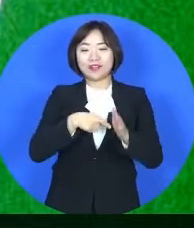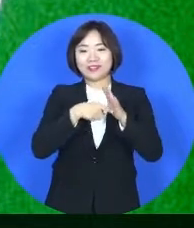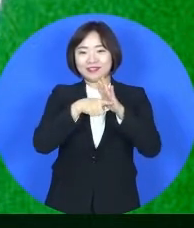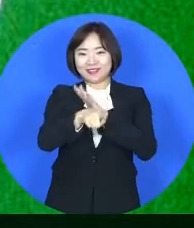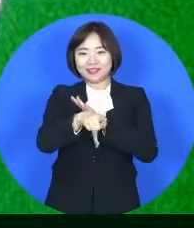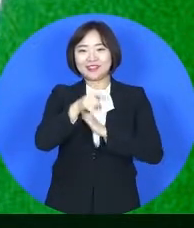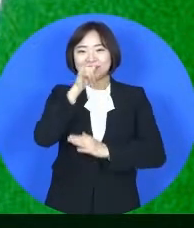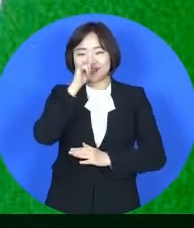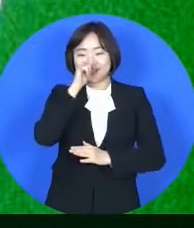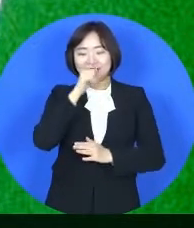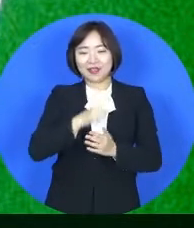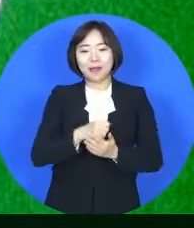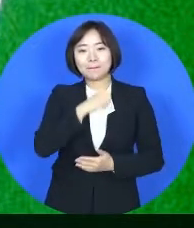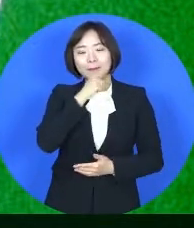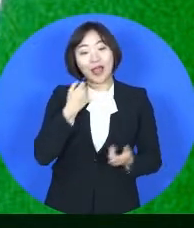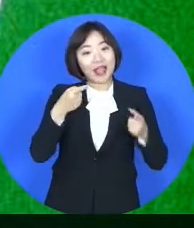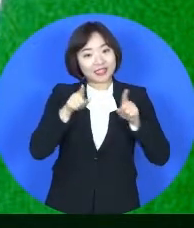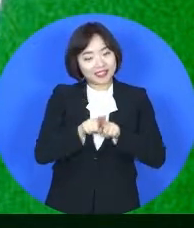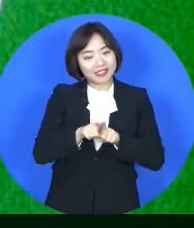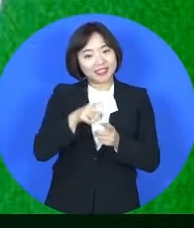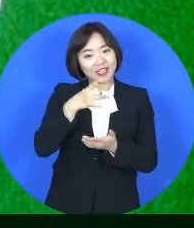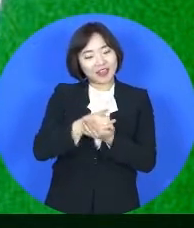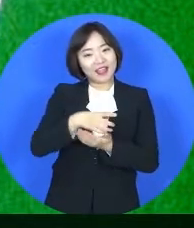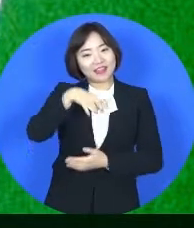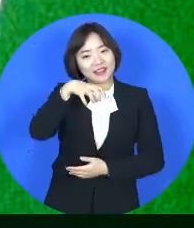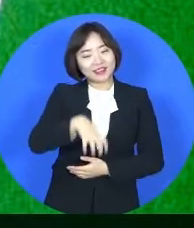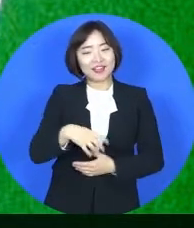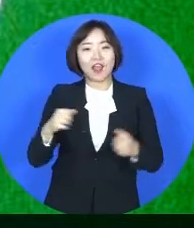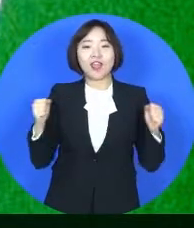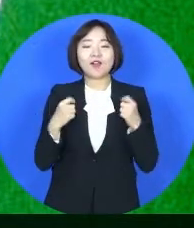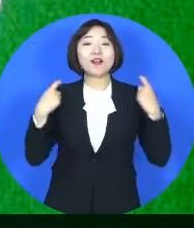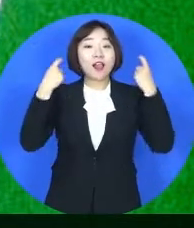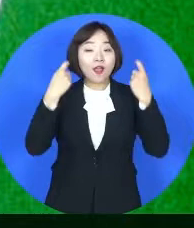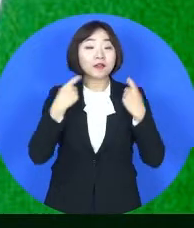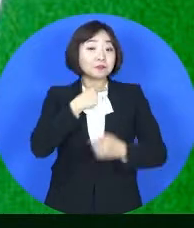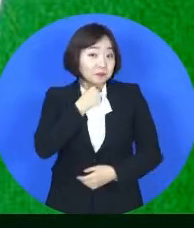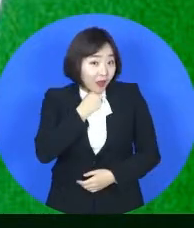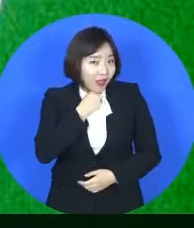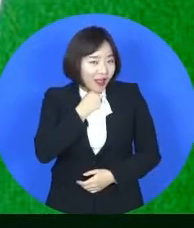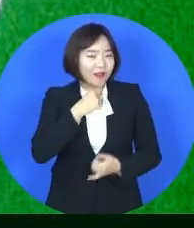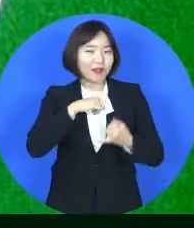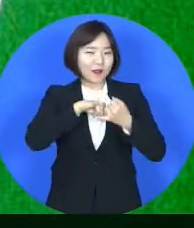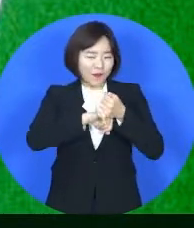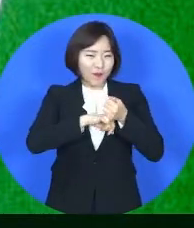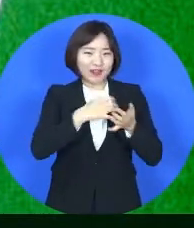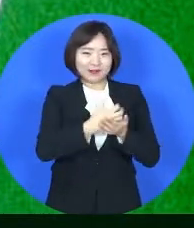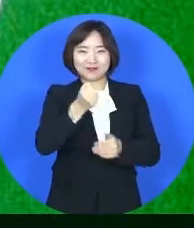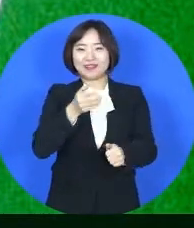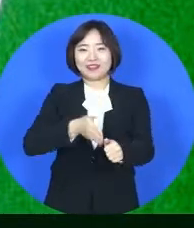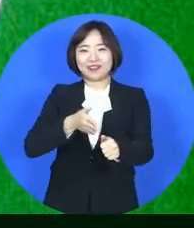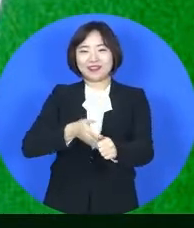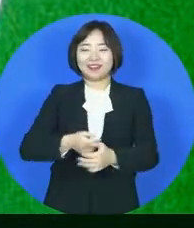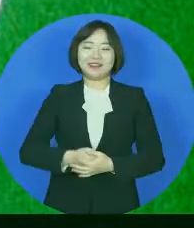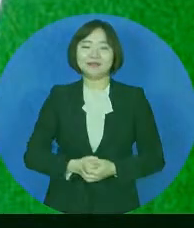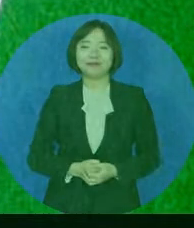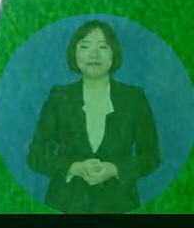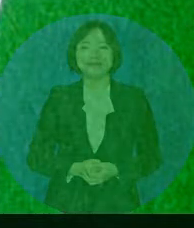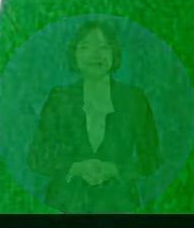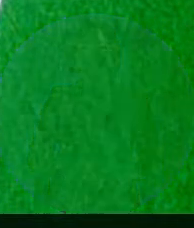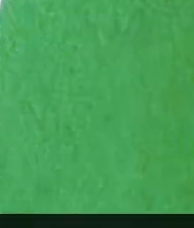있으니까요. 맛과 함께 천안에서 겨울여행 즐기고 싶은 분들이라면 꼭 놓치지 마세요.